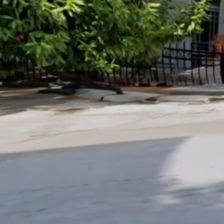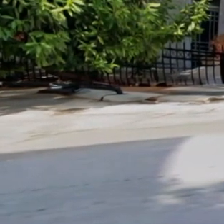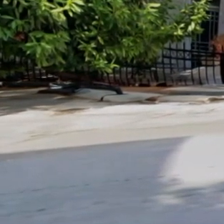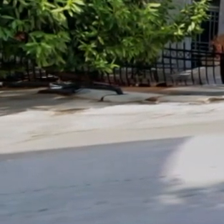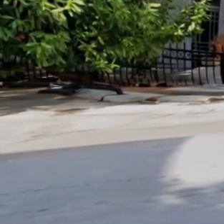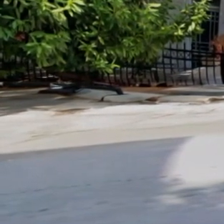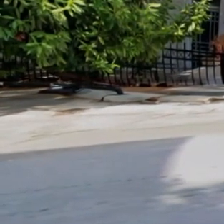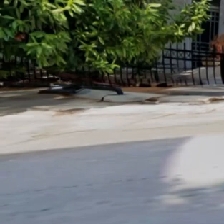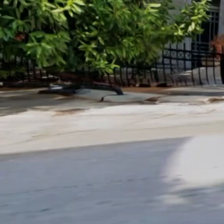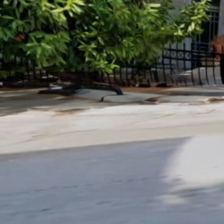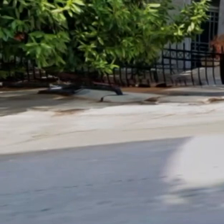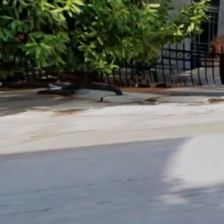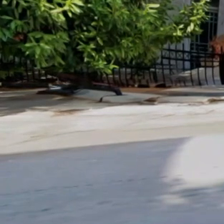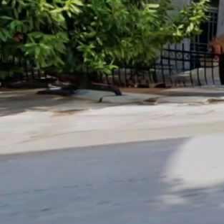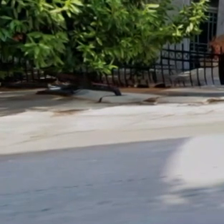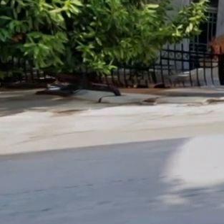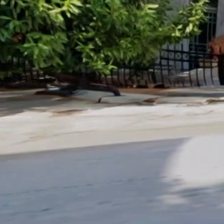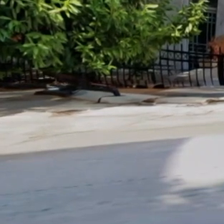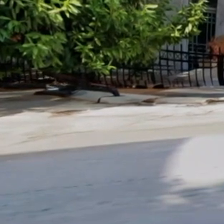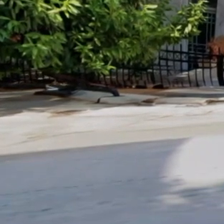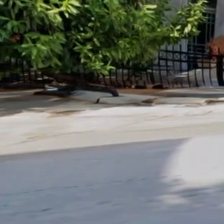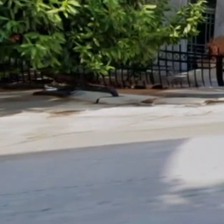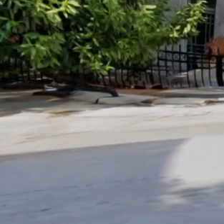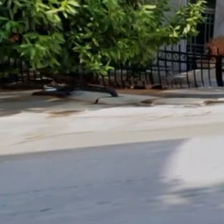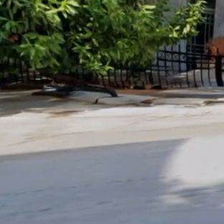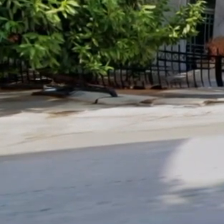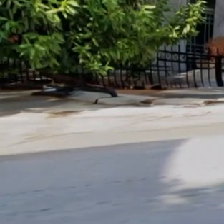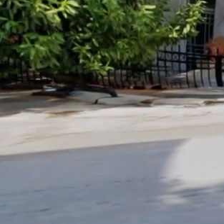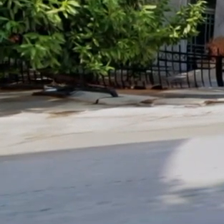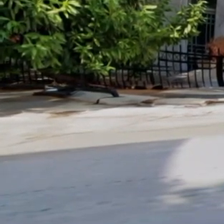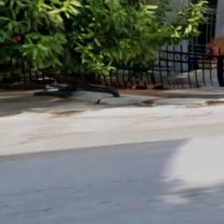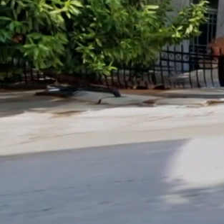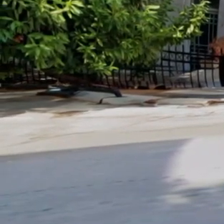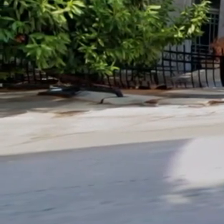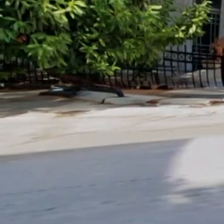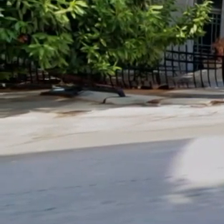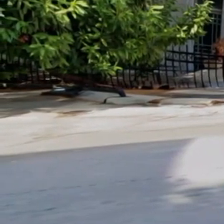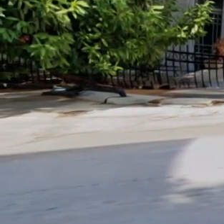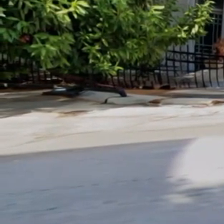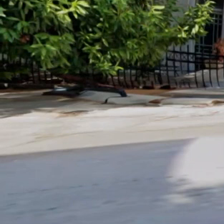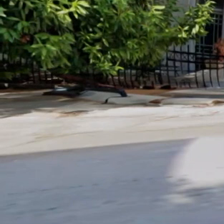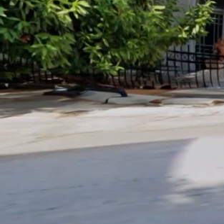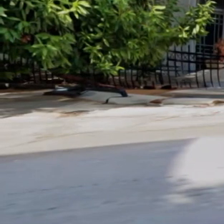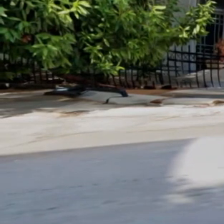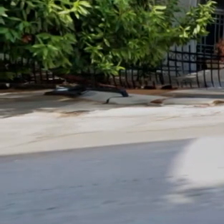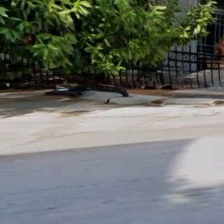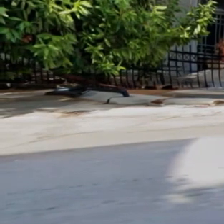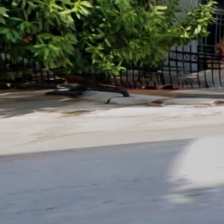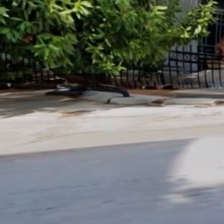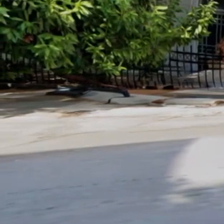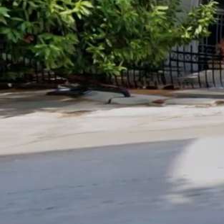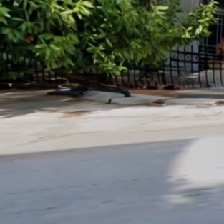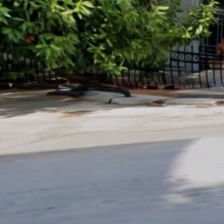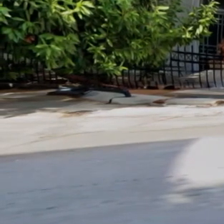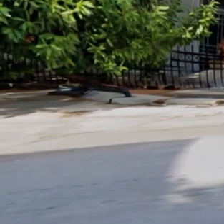βράδυ της πρωτοχρονιάς. Είναι το βράδυ της Δευτέρας, της προηγούμενης Δευτέρας, όχι χτες, πριν από